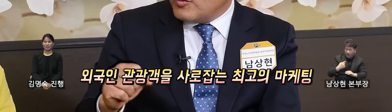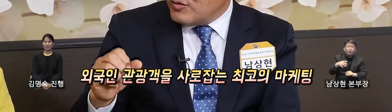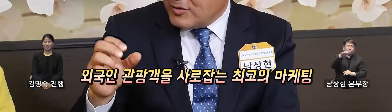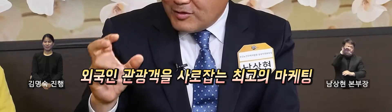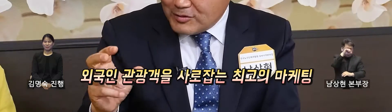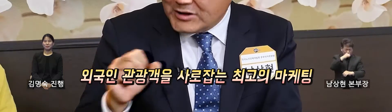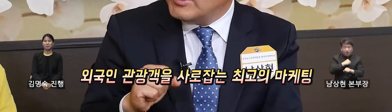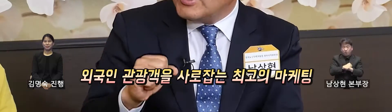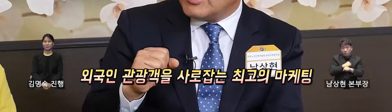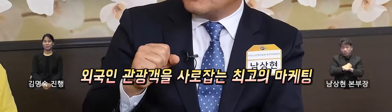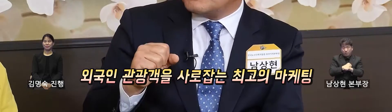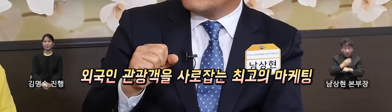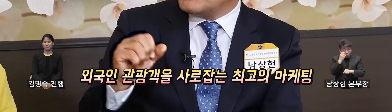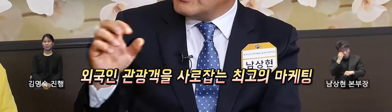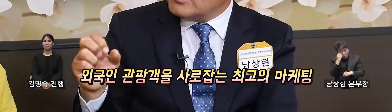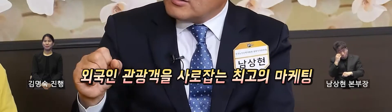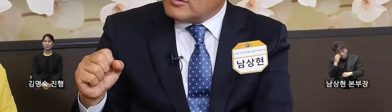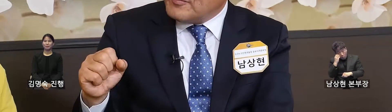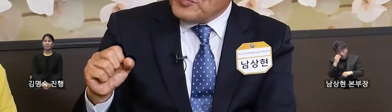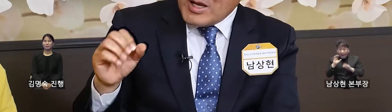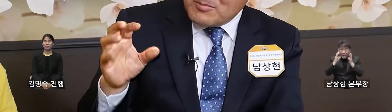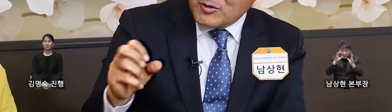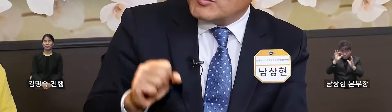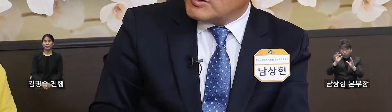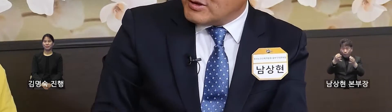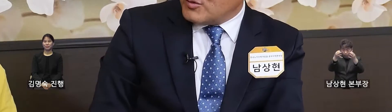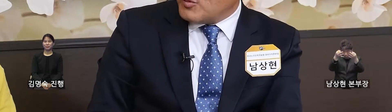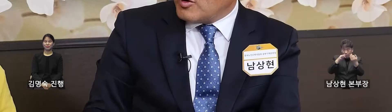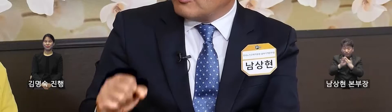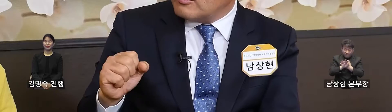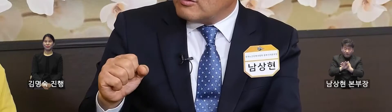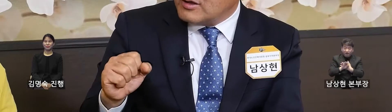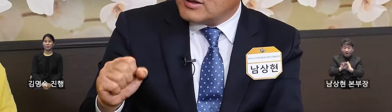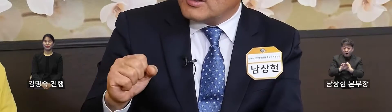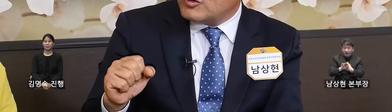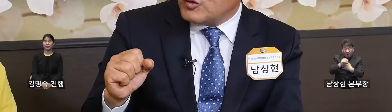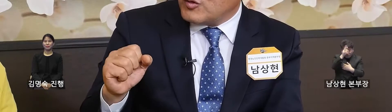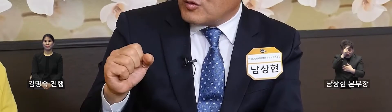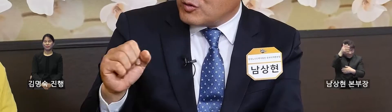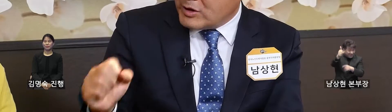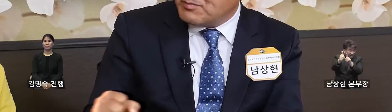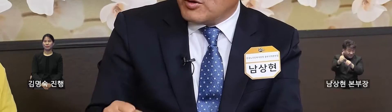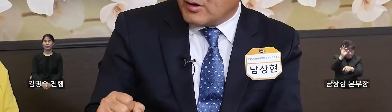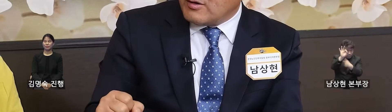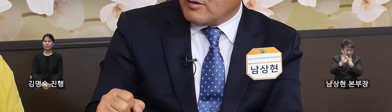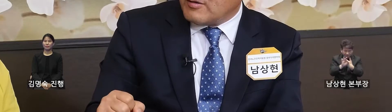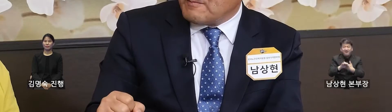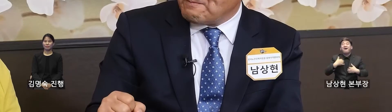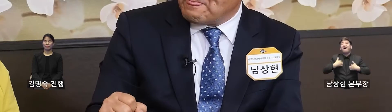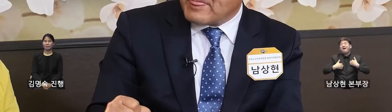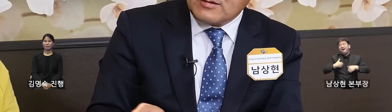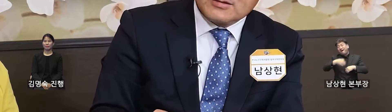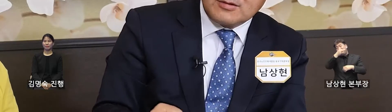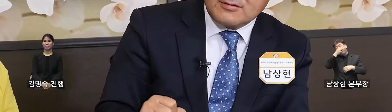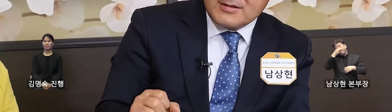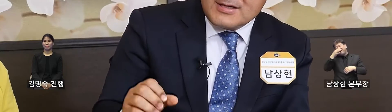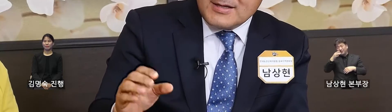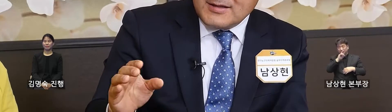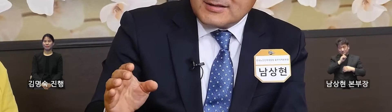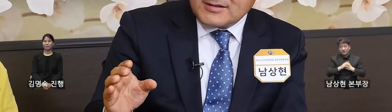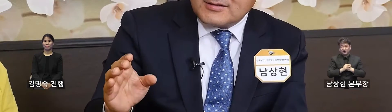하고 신기해하기도 하고 또 애기들도 포도대장을 보면 굉장히 즐거워하고 기뻐해요.